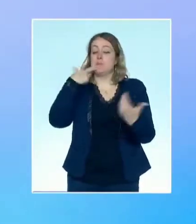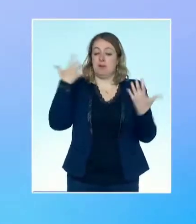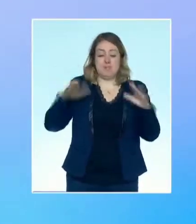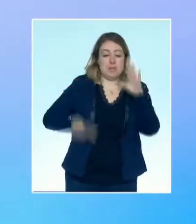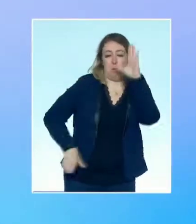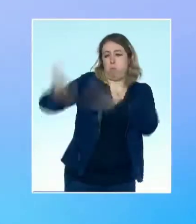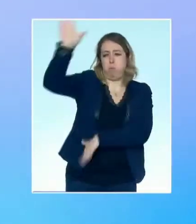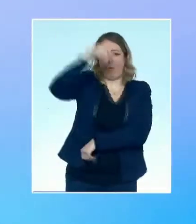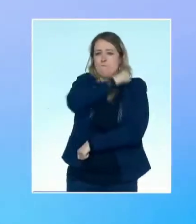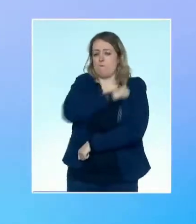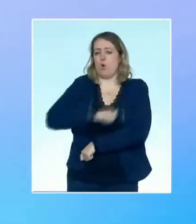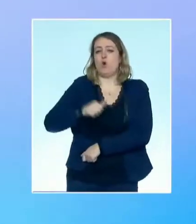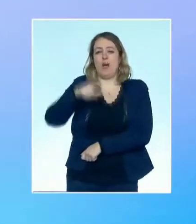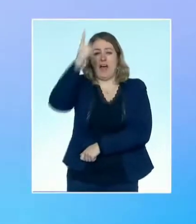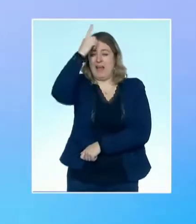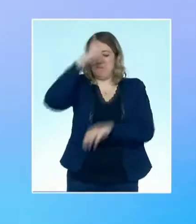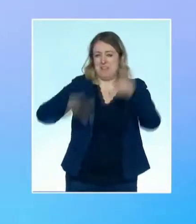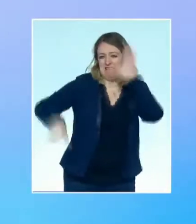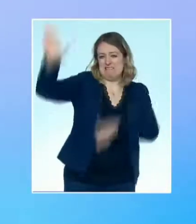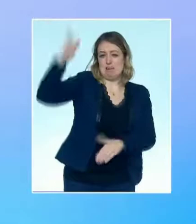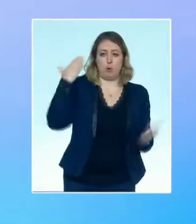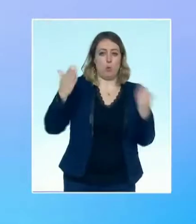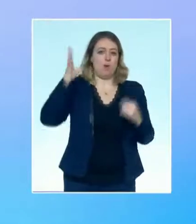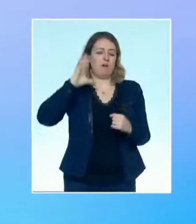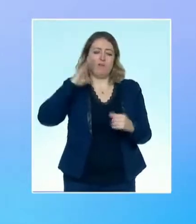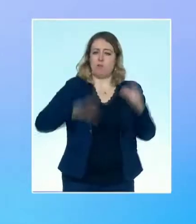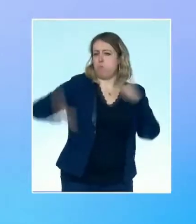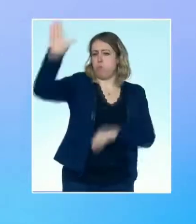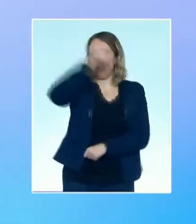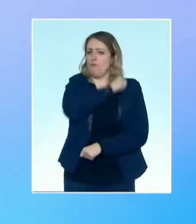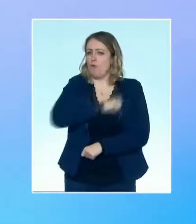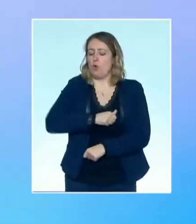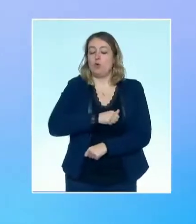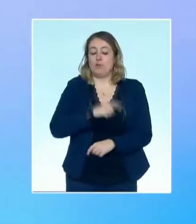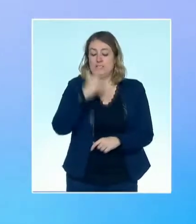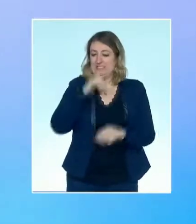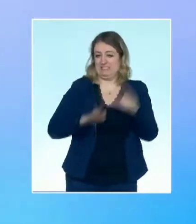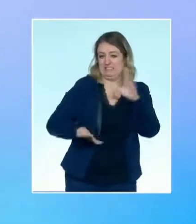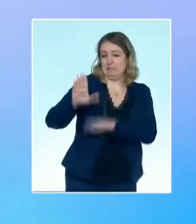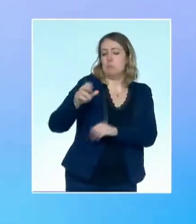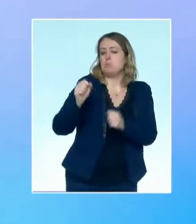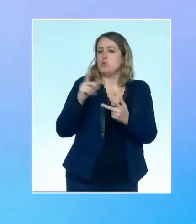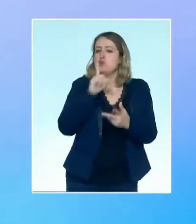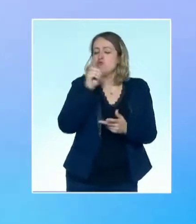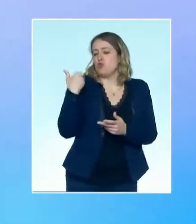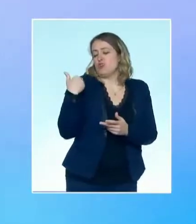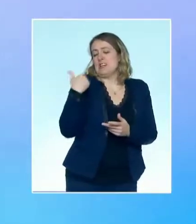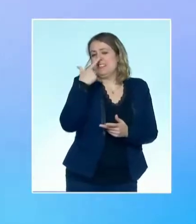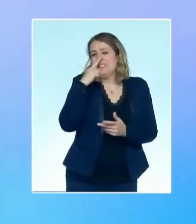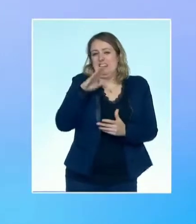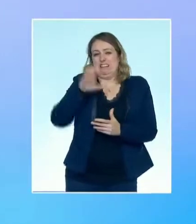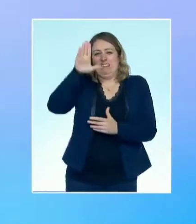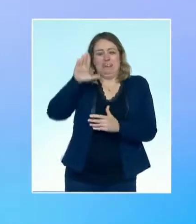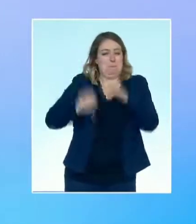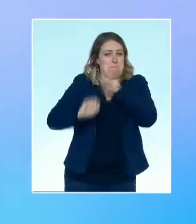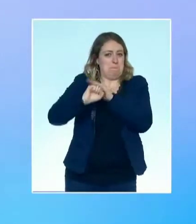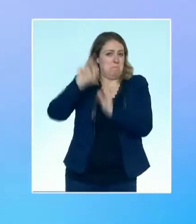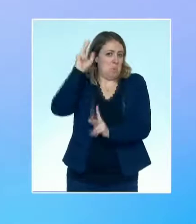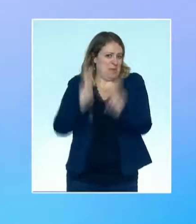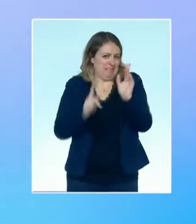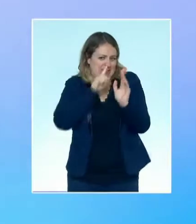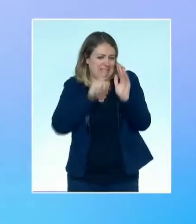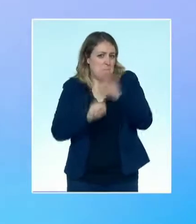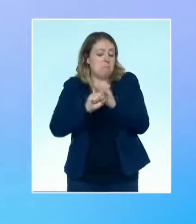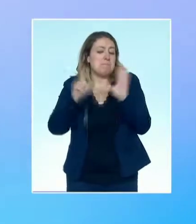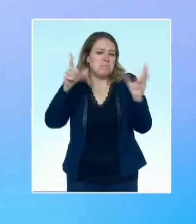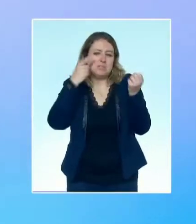Élevée, hein, plus importante en Allemagne que toutes les autres vagues. Tu vois ? Et qui semble avoir atteint un pic depuis quelques jours. Semble avoir atteint, il faut toujours un peu de temps, de